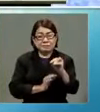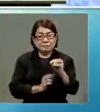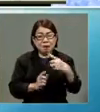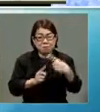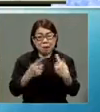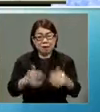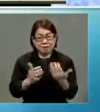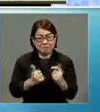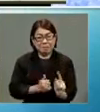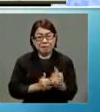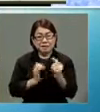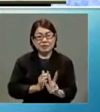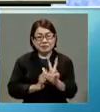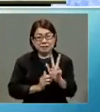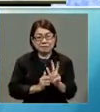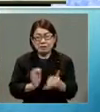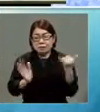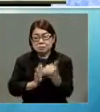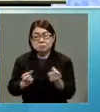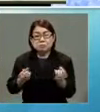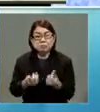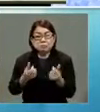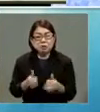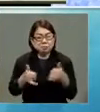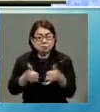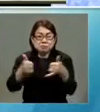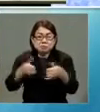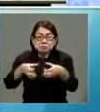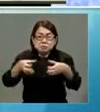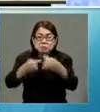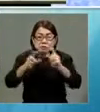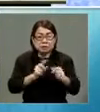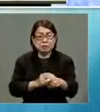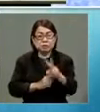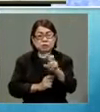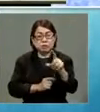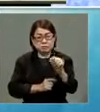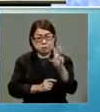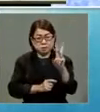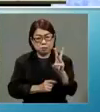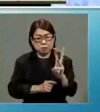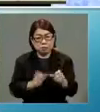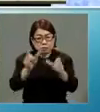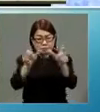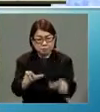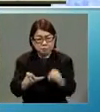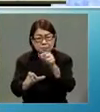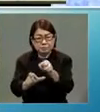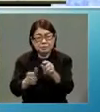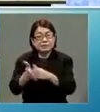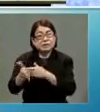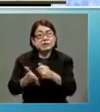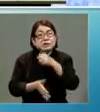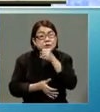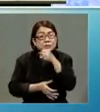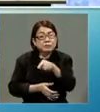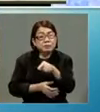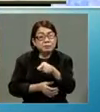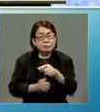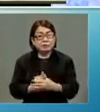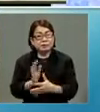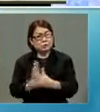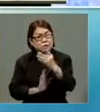ยสถานบันเทิงอีก226นะครับมาในขวามือครับเป็นตารางสีส้ม2สัป